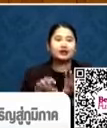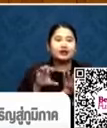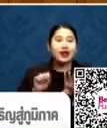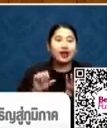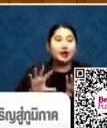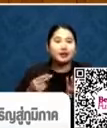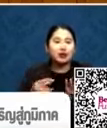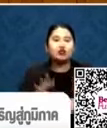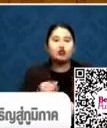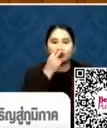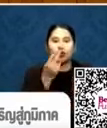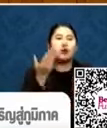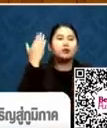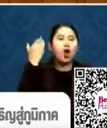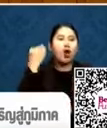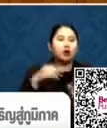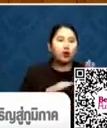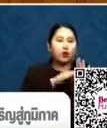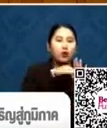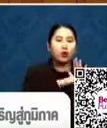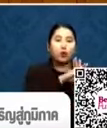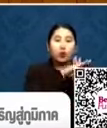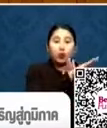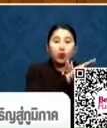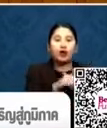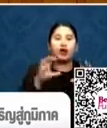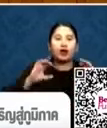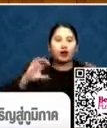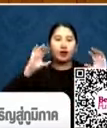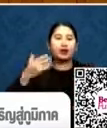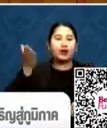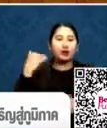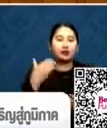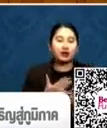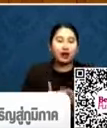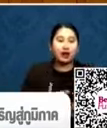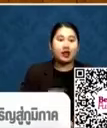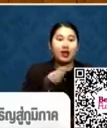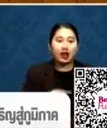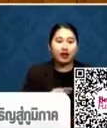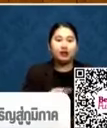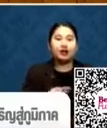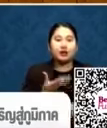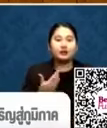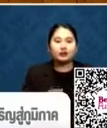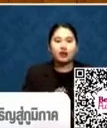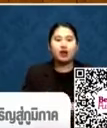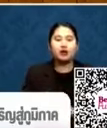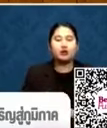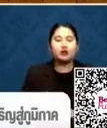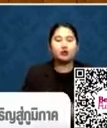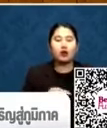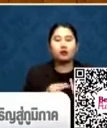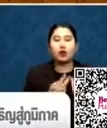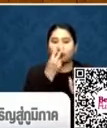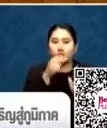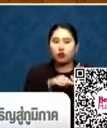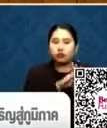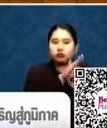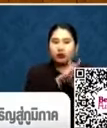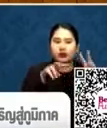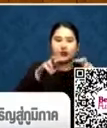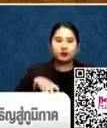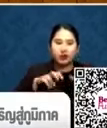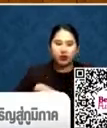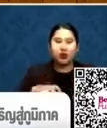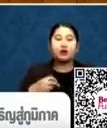ไม่ได้คือโครงการเนี่ยจะต้องออกมาสำเร็จอย่างแน่นอนแล้วก็รับฟังจากทุกภาคส่วนค่ะพี่น้องประชาชนเองผู้ประ